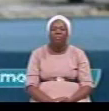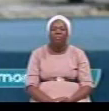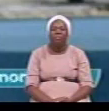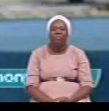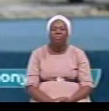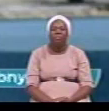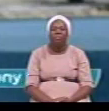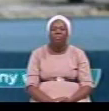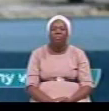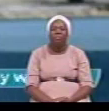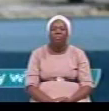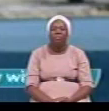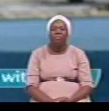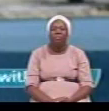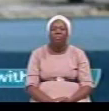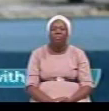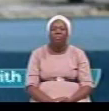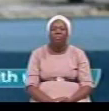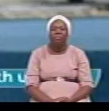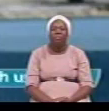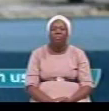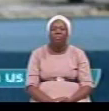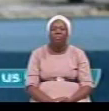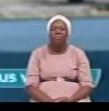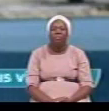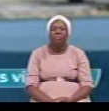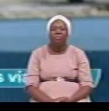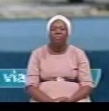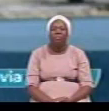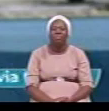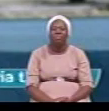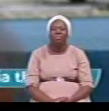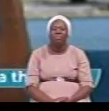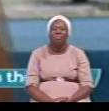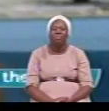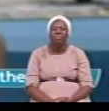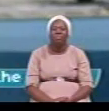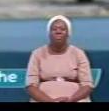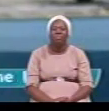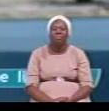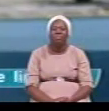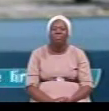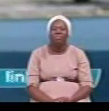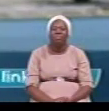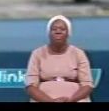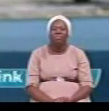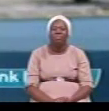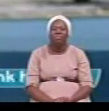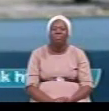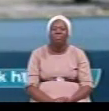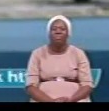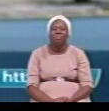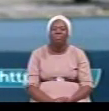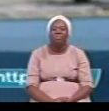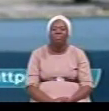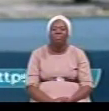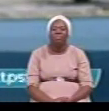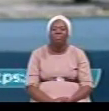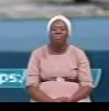uno. Wapasta nivaka terika kupaira. Ndaga awambu chikwa inda mpewa wakwanza